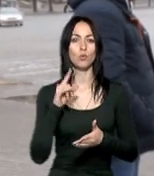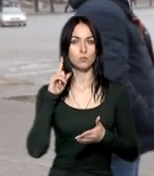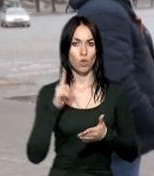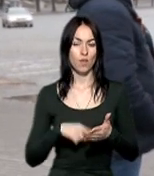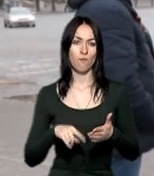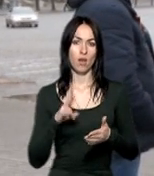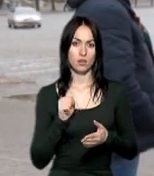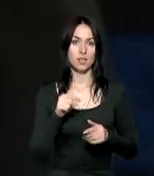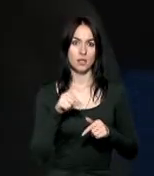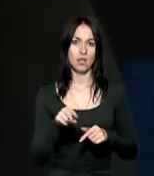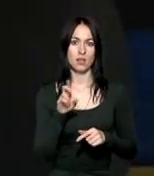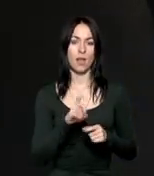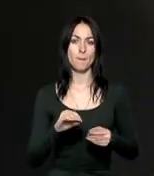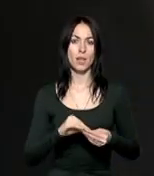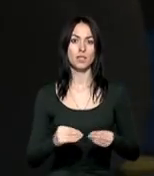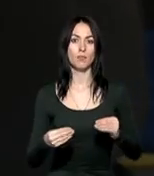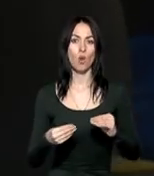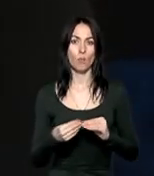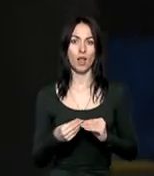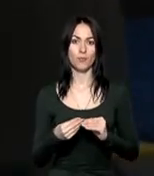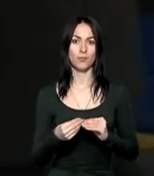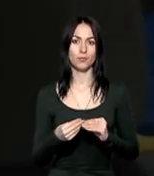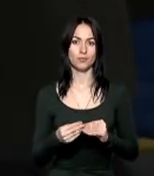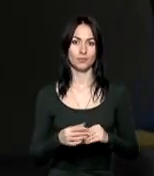на неї без проблем.